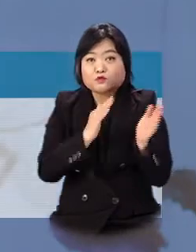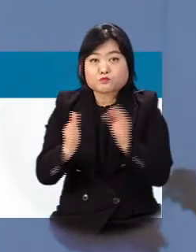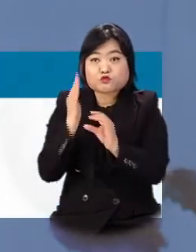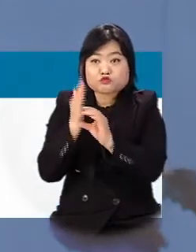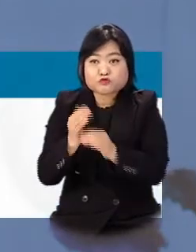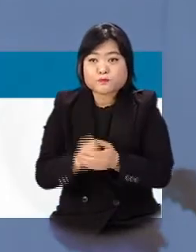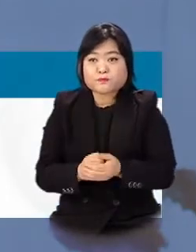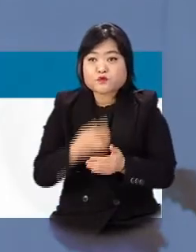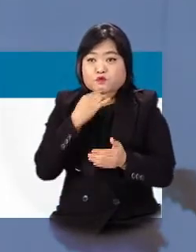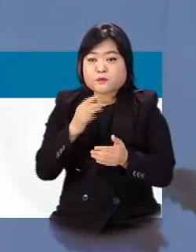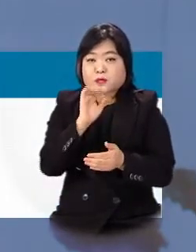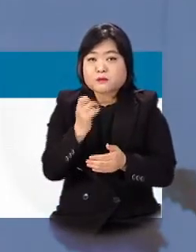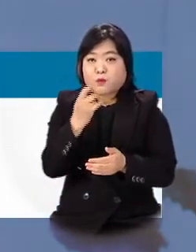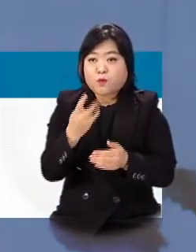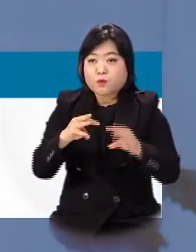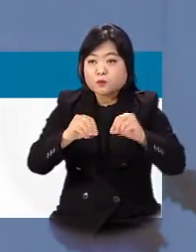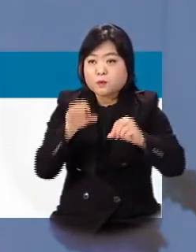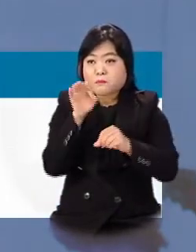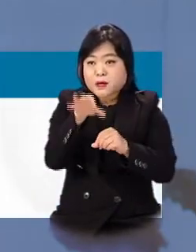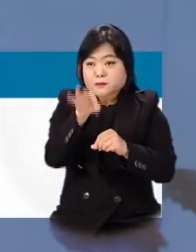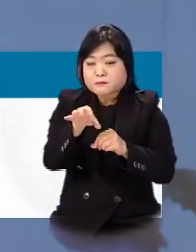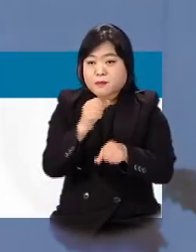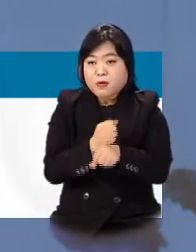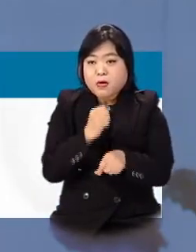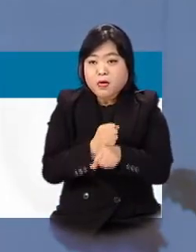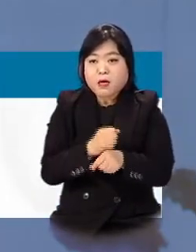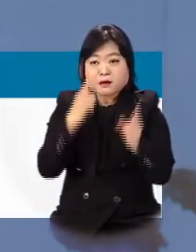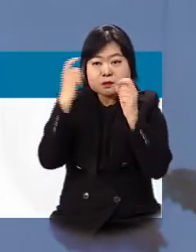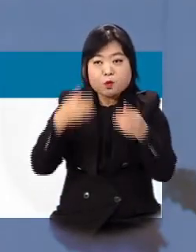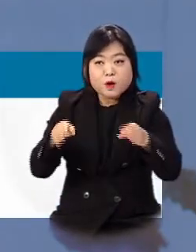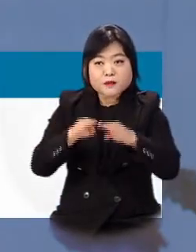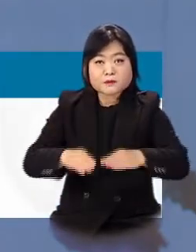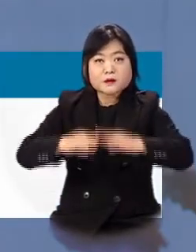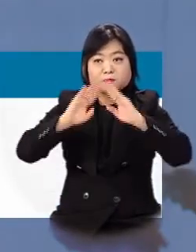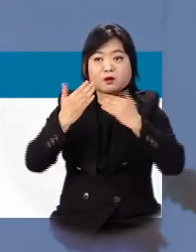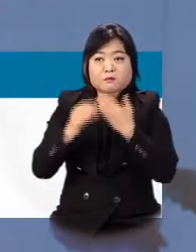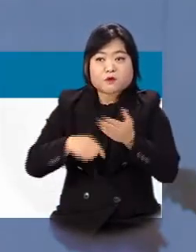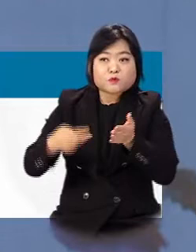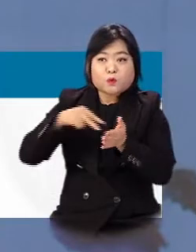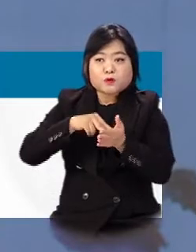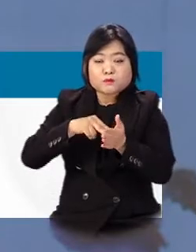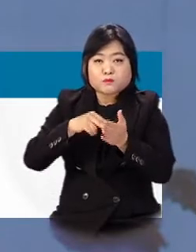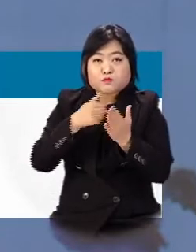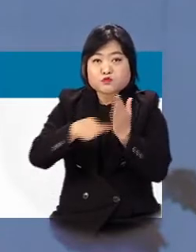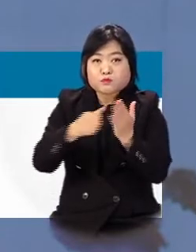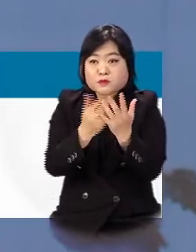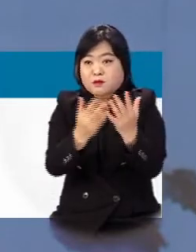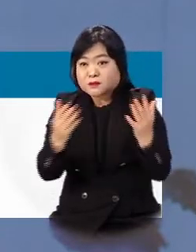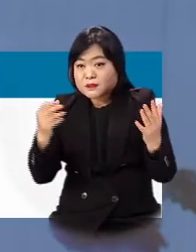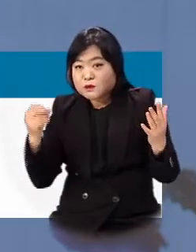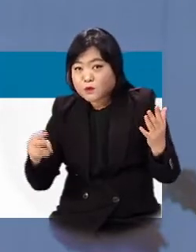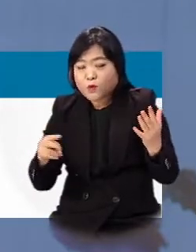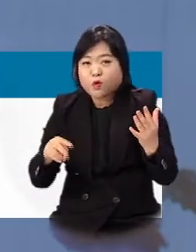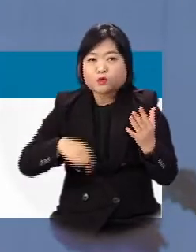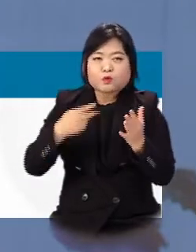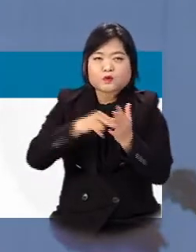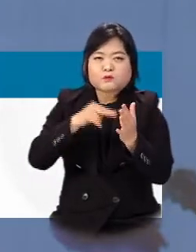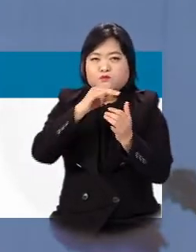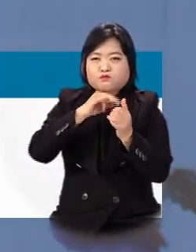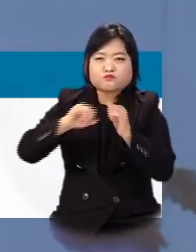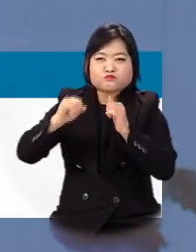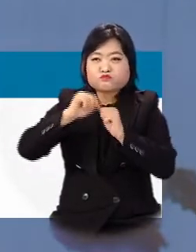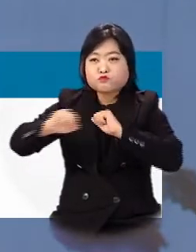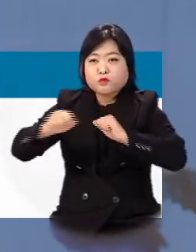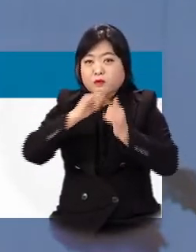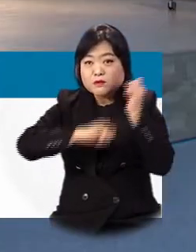씨 임오동네 부지 매입 단계에 있습니다. 기념관이 설립되면 독립운동 유물 전시뿐만 아니라 독립운동 역사와 문화,